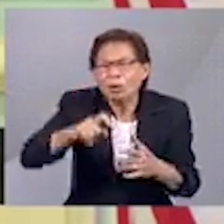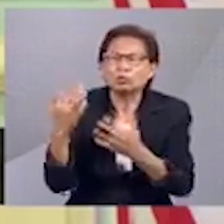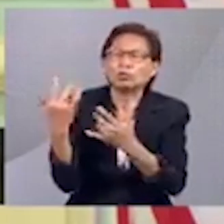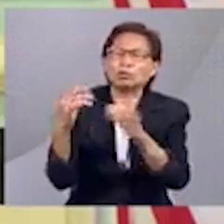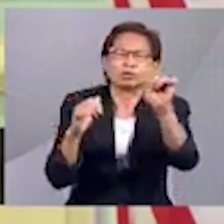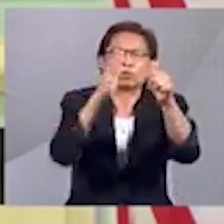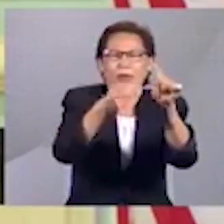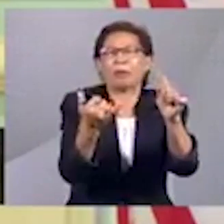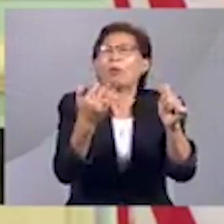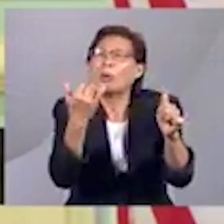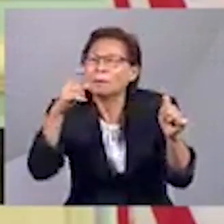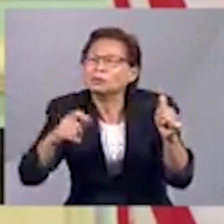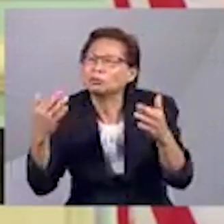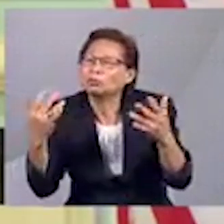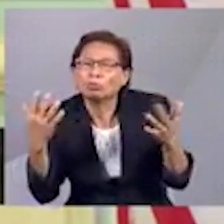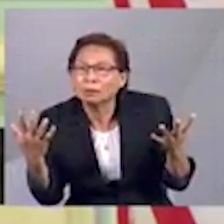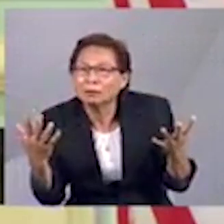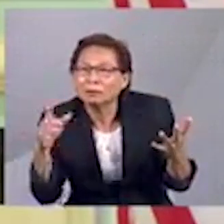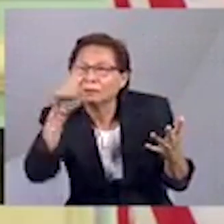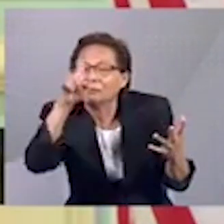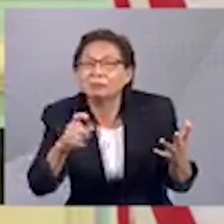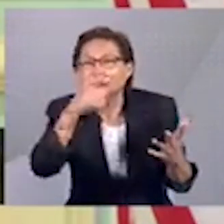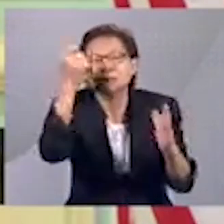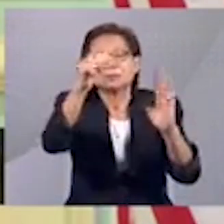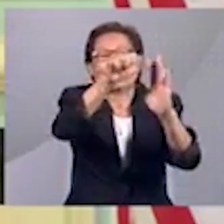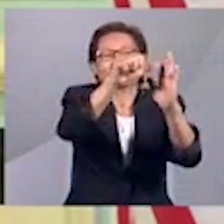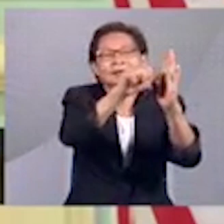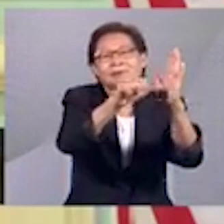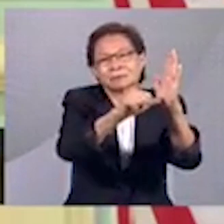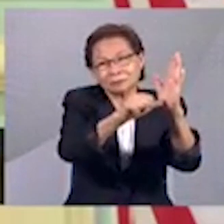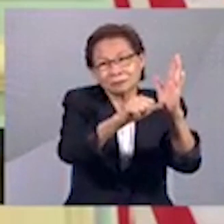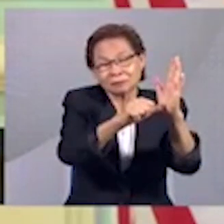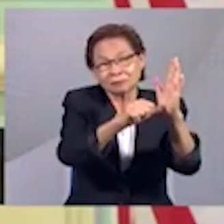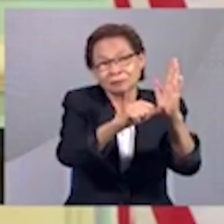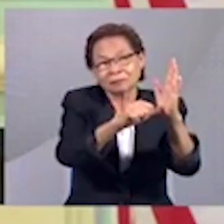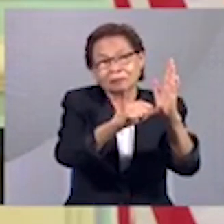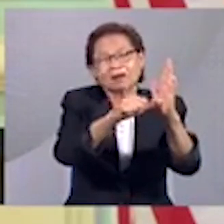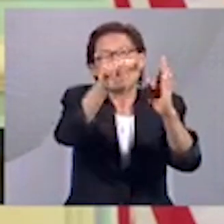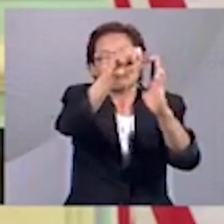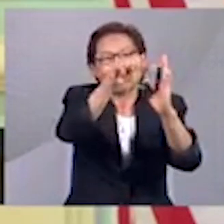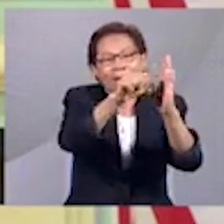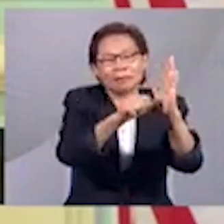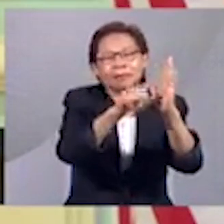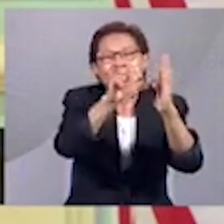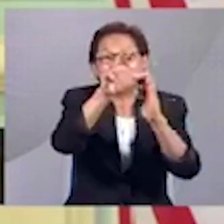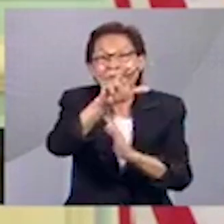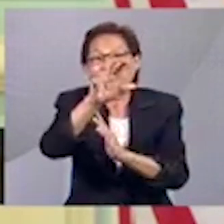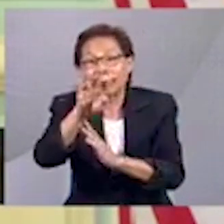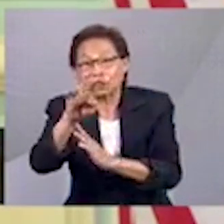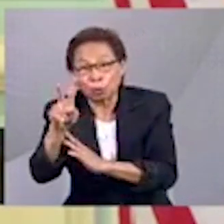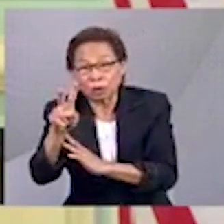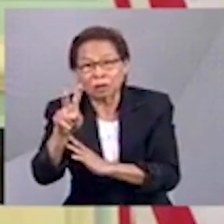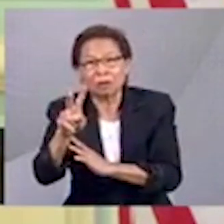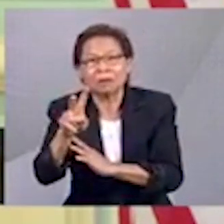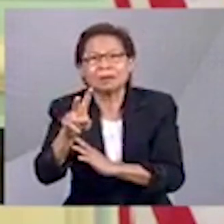tunggu 10 hari bulan? Sebab akta, ya, peraturan di bawah akta 342